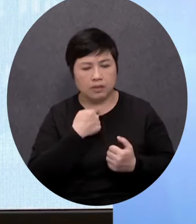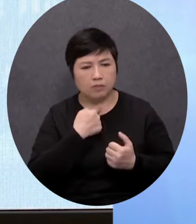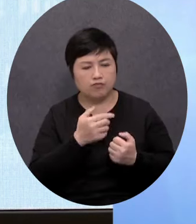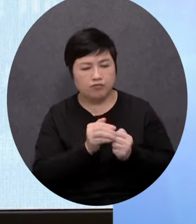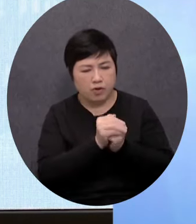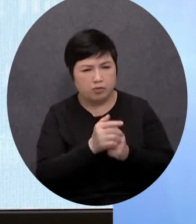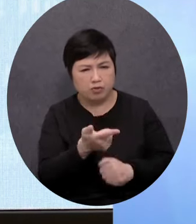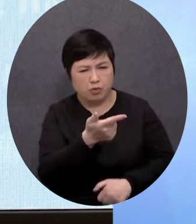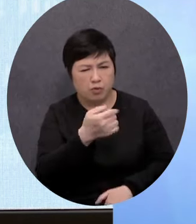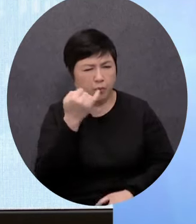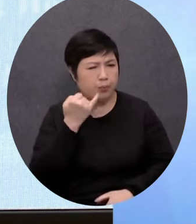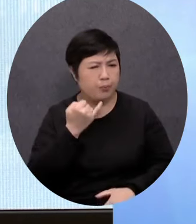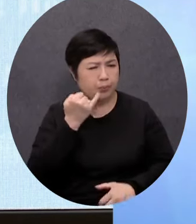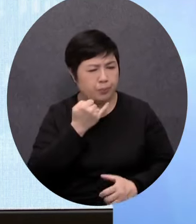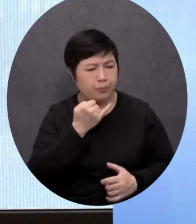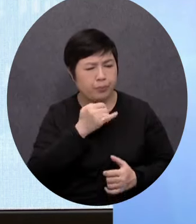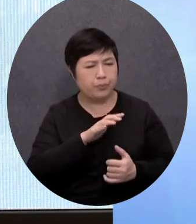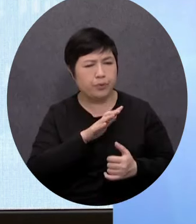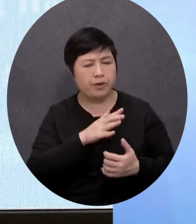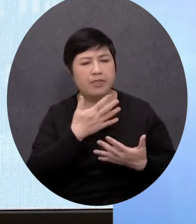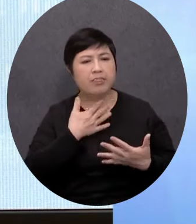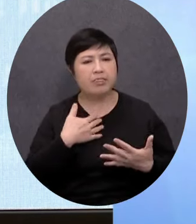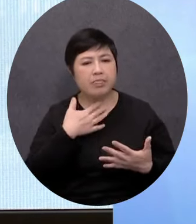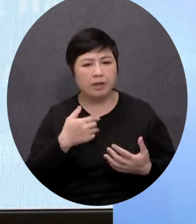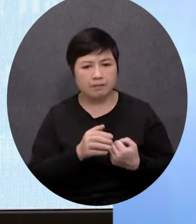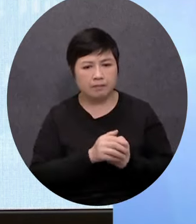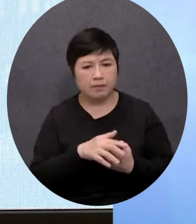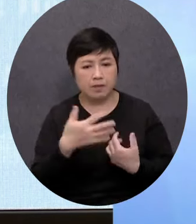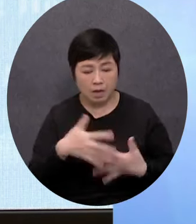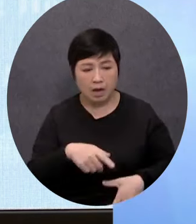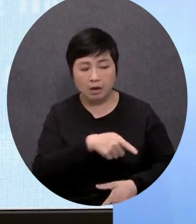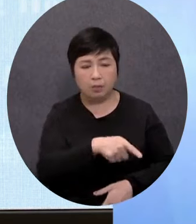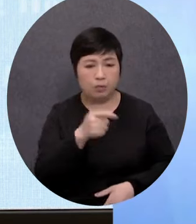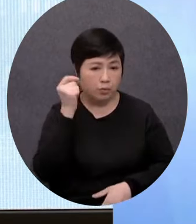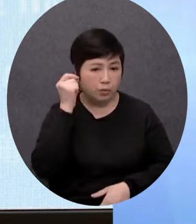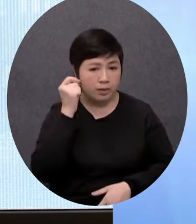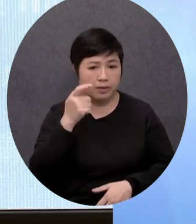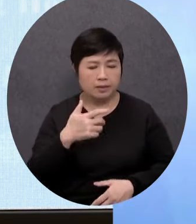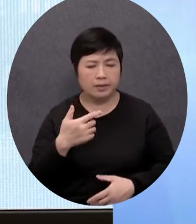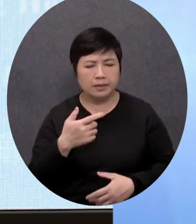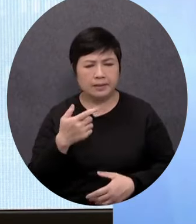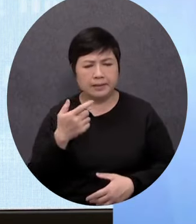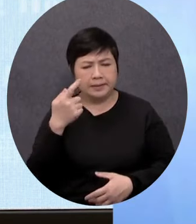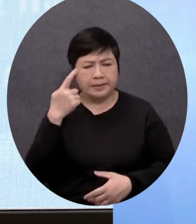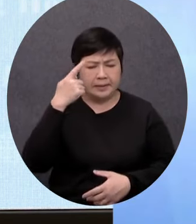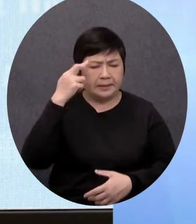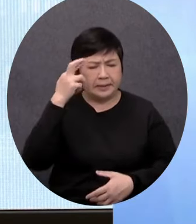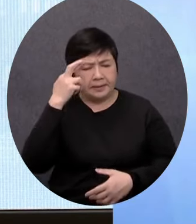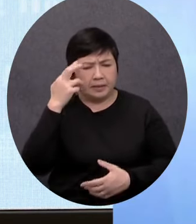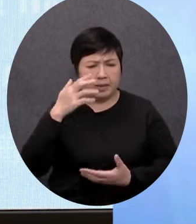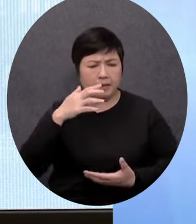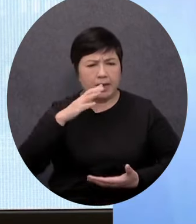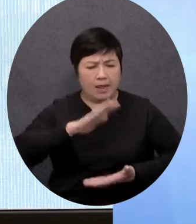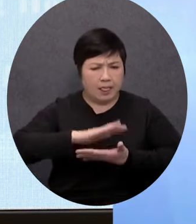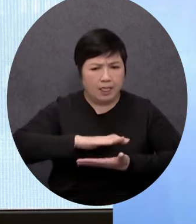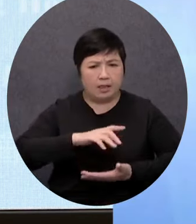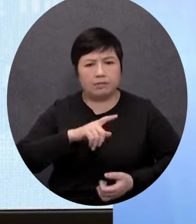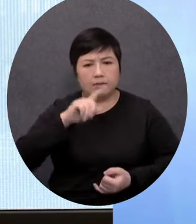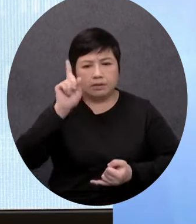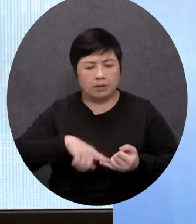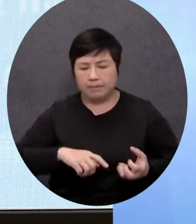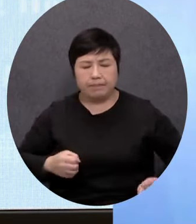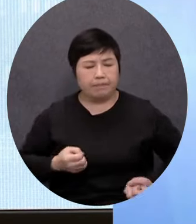嘅性活動。咁其後咧，這個女孩子咧，因為受到精神壓力影響啦，最結果就